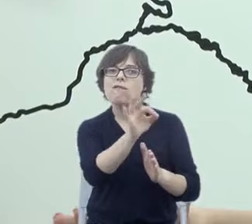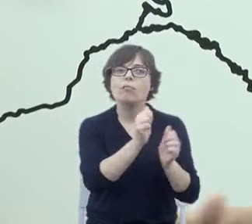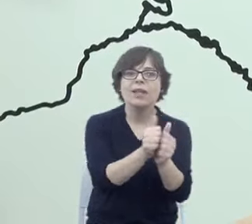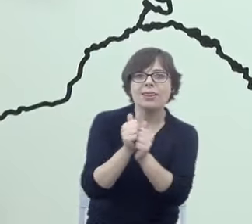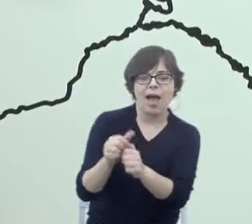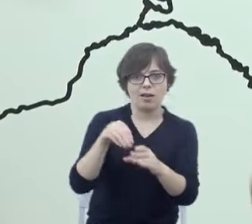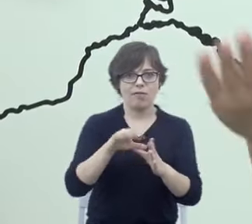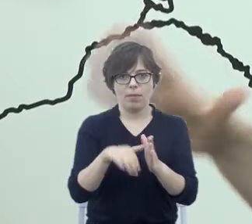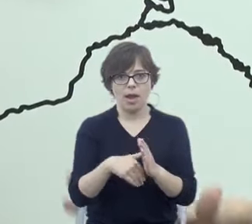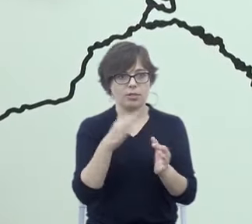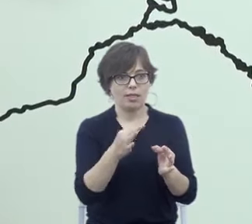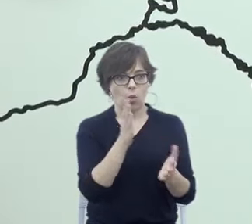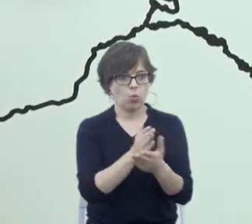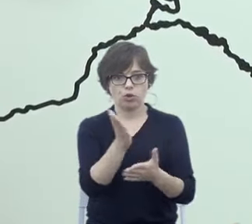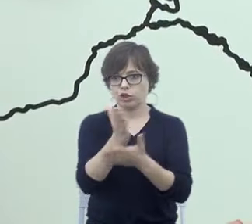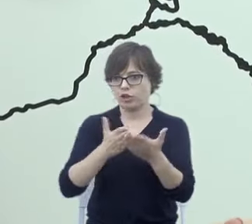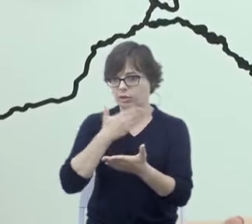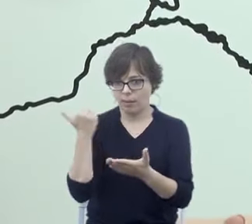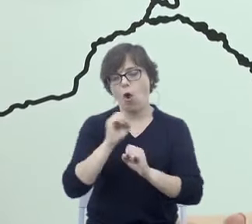ma. Okej, Polacy przyjmują